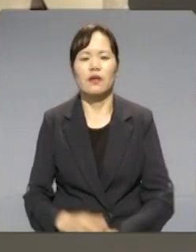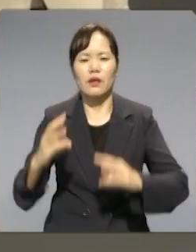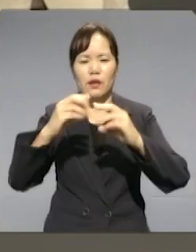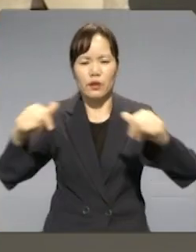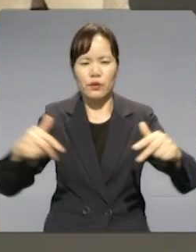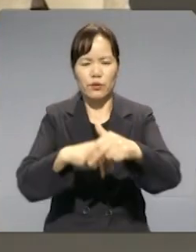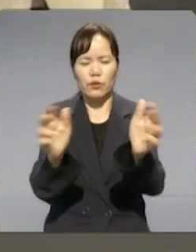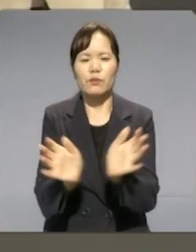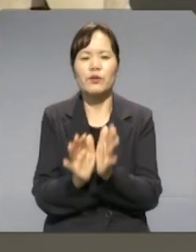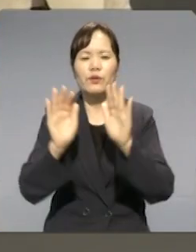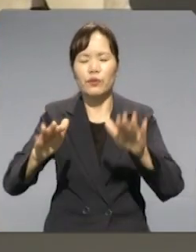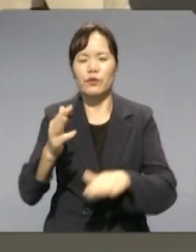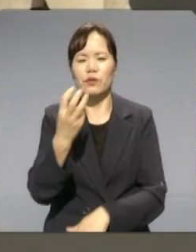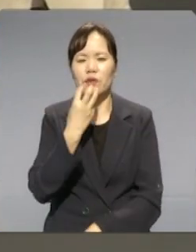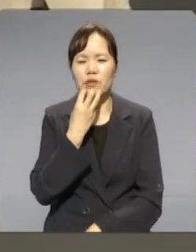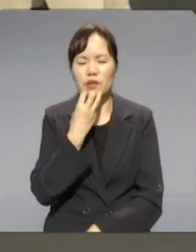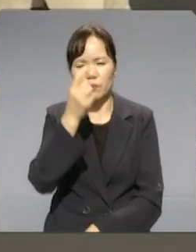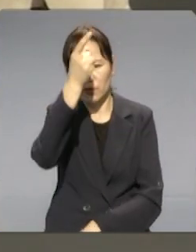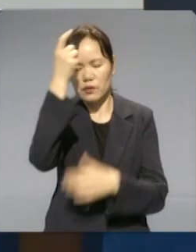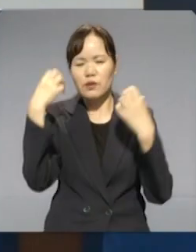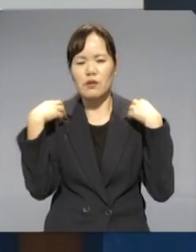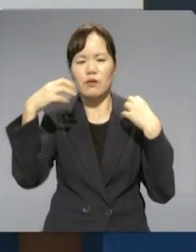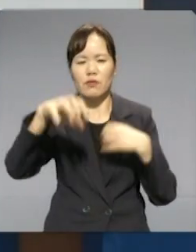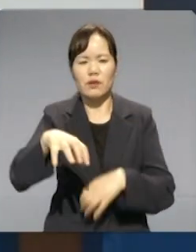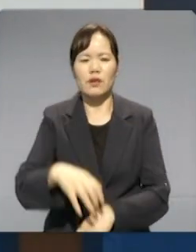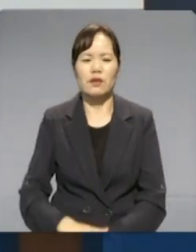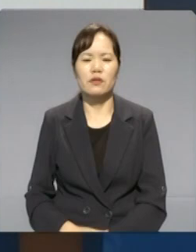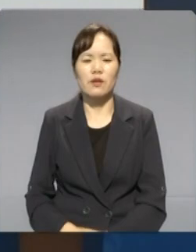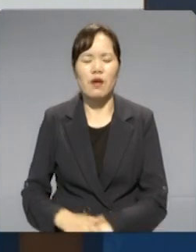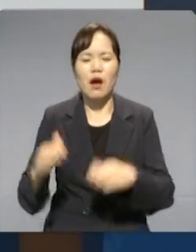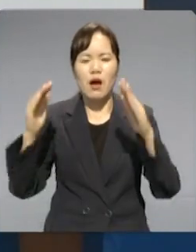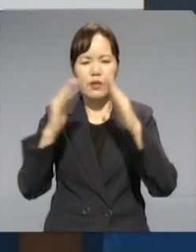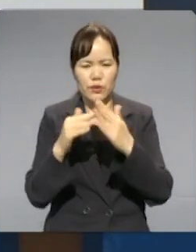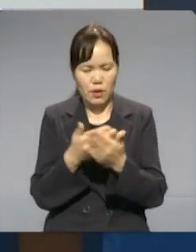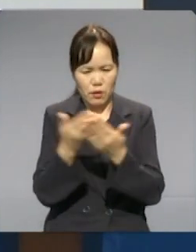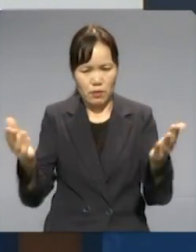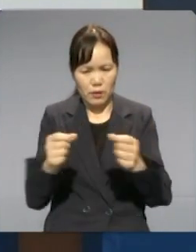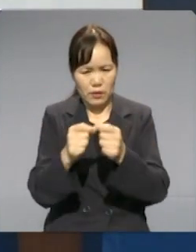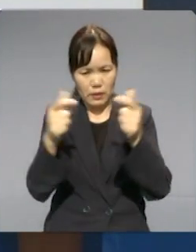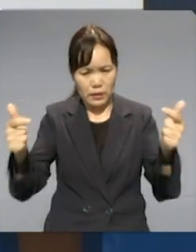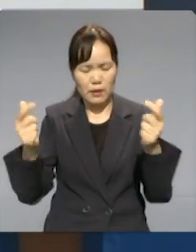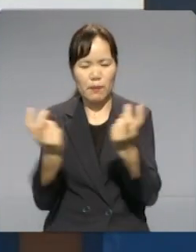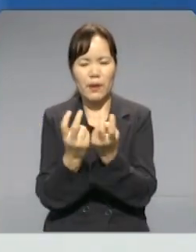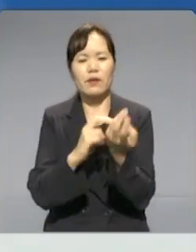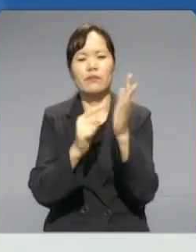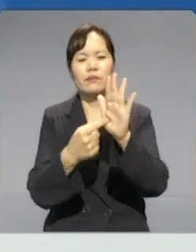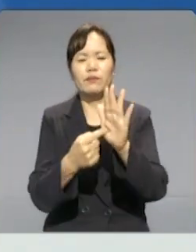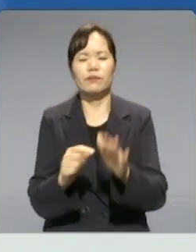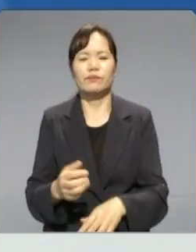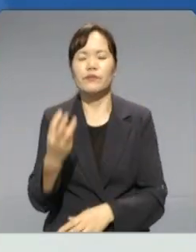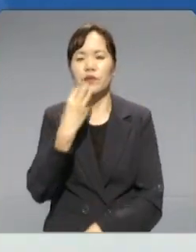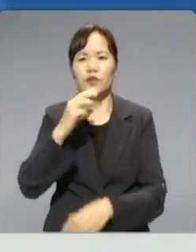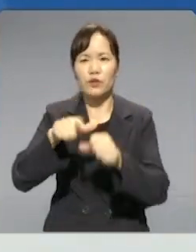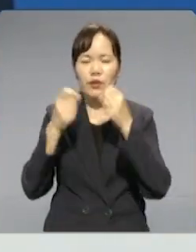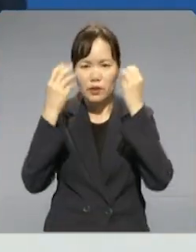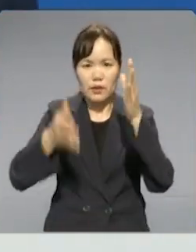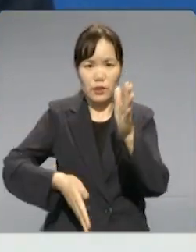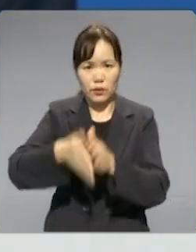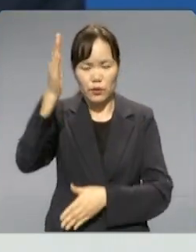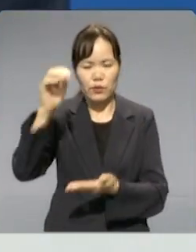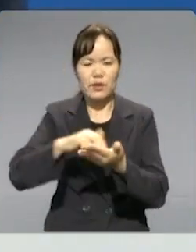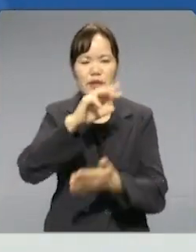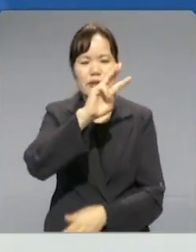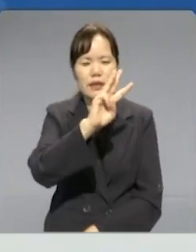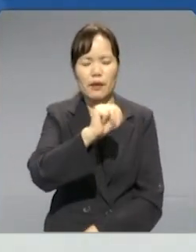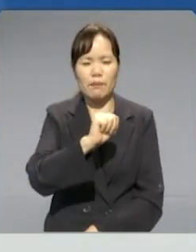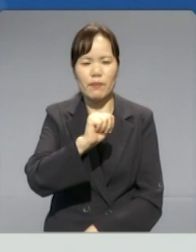국토교통부는 오늘 정부 서울청사에서 주택 공급 활성화 대책을 발표했습니다. 국토부는 수도권 신도시 3만 가구와